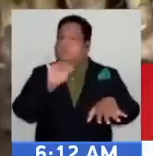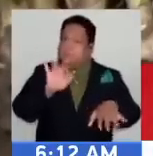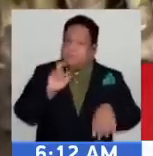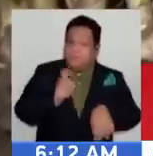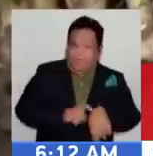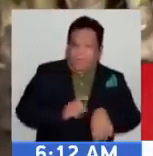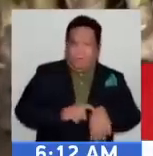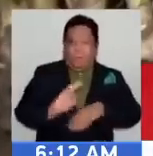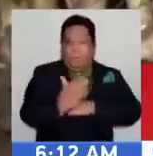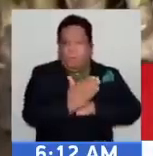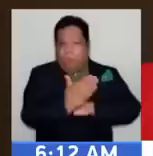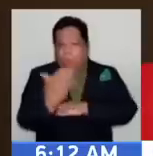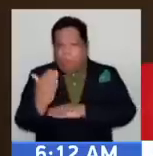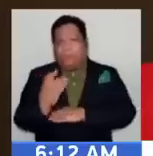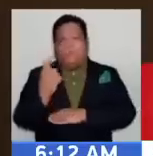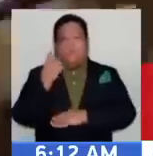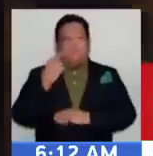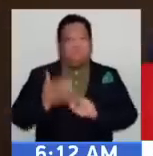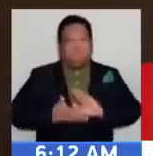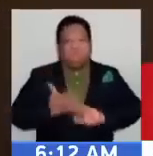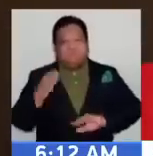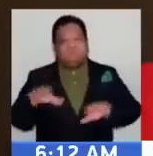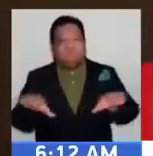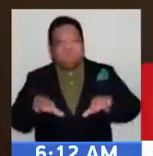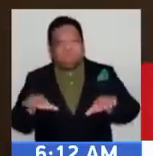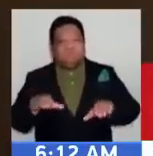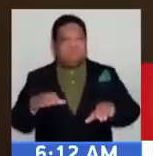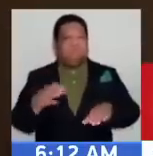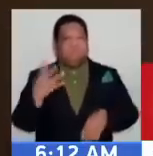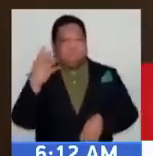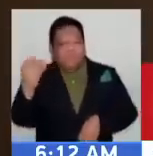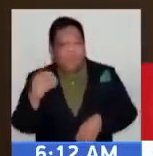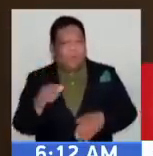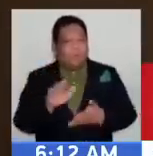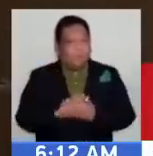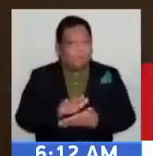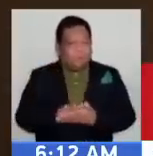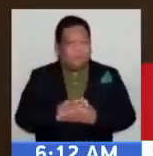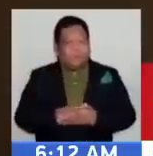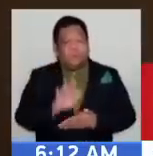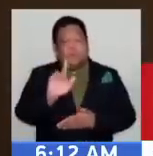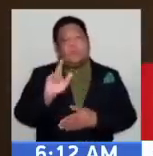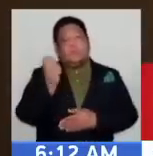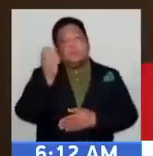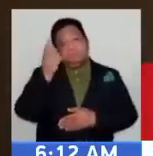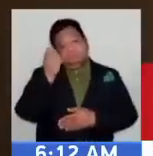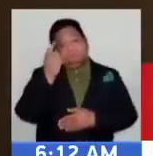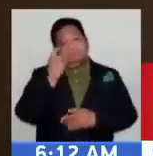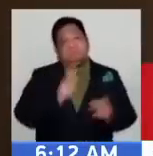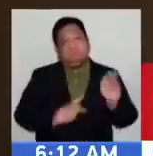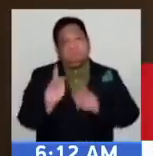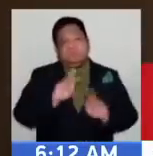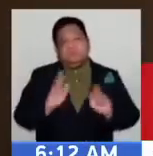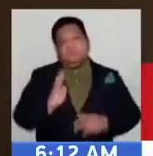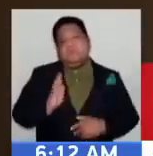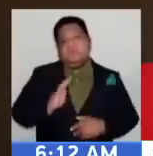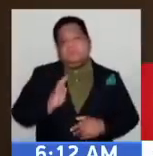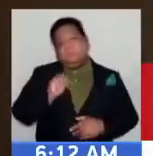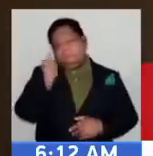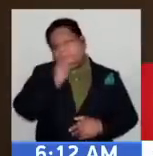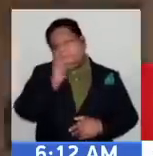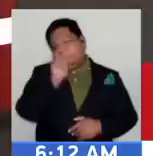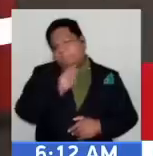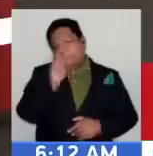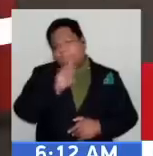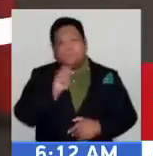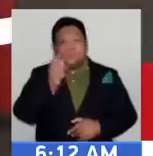motorista at pasaherong regular na dumaraan dito. Pero naiintindihan naman daw nilang kailangan munang magtiis para sa